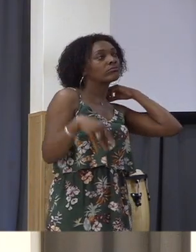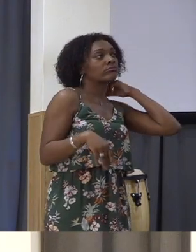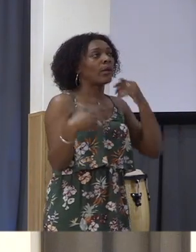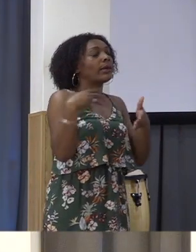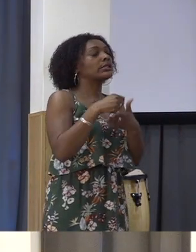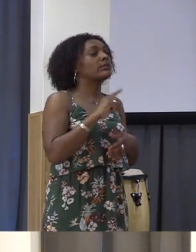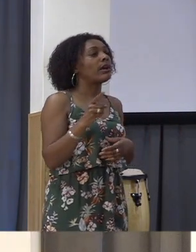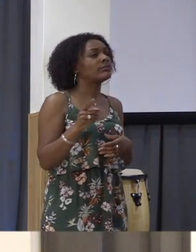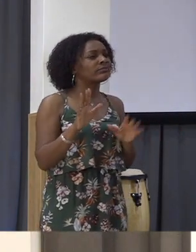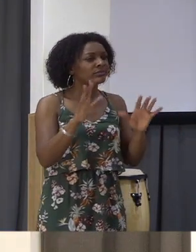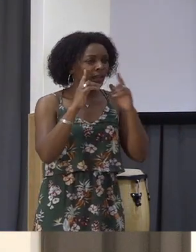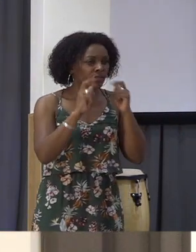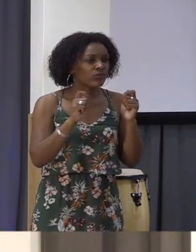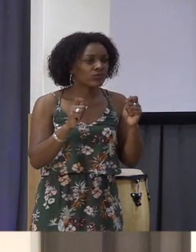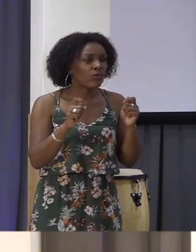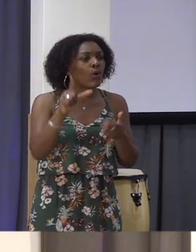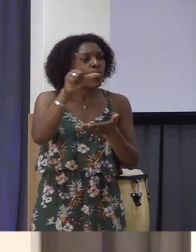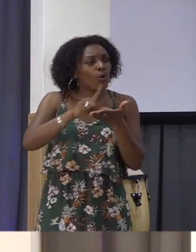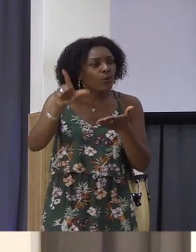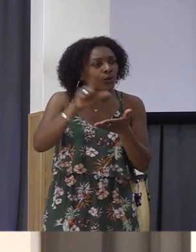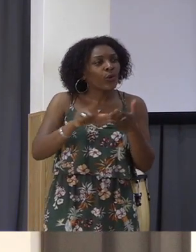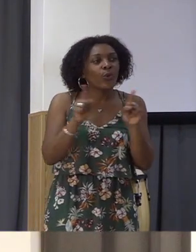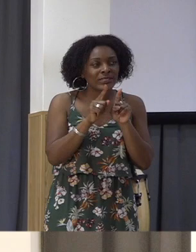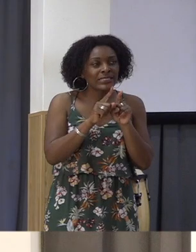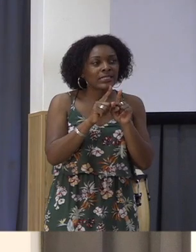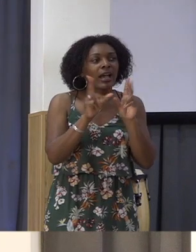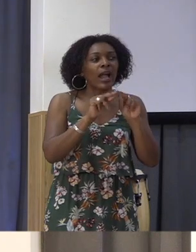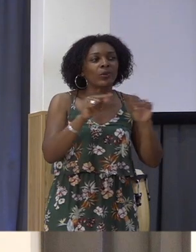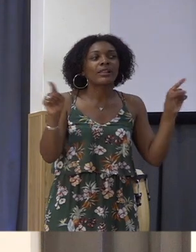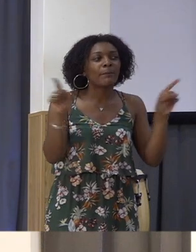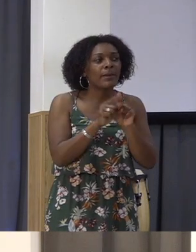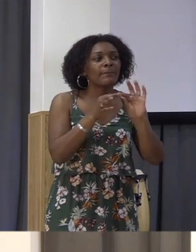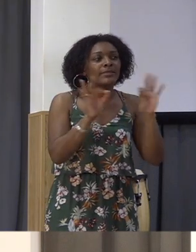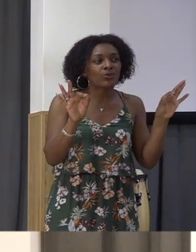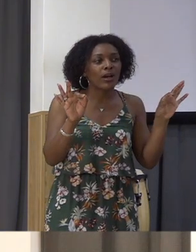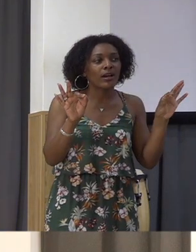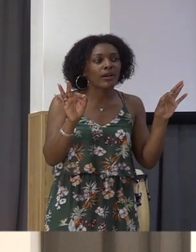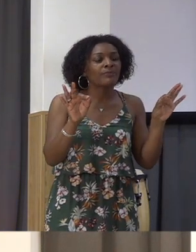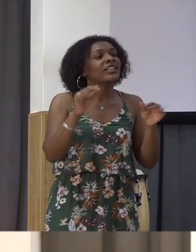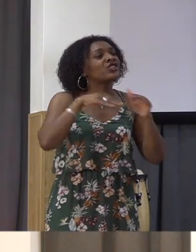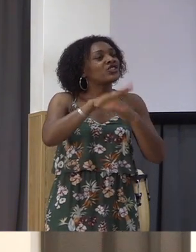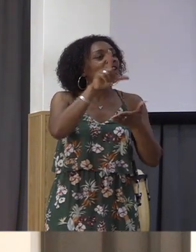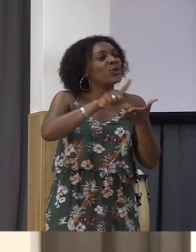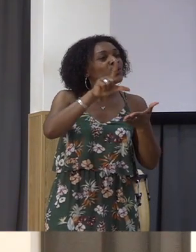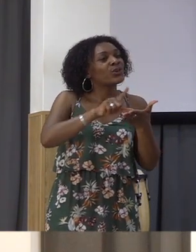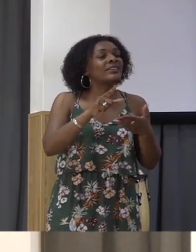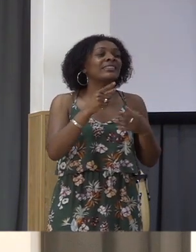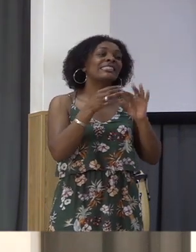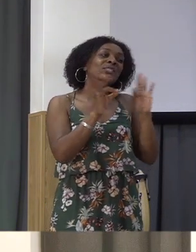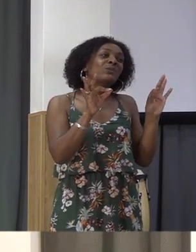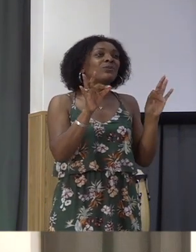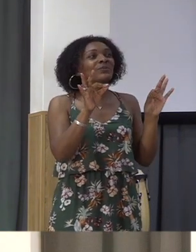Dans l'évangile de Luc, qui parle aussi de cette histoire, le contexte de l'évangile de Luc parle d'un pécheur qui se